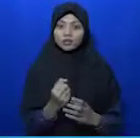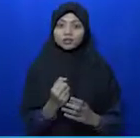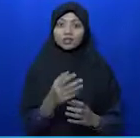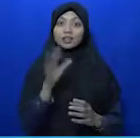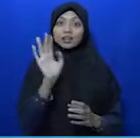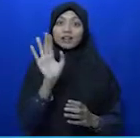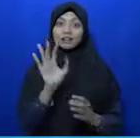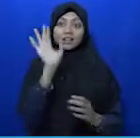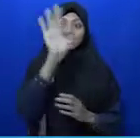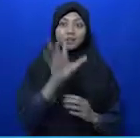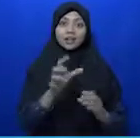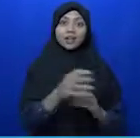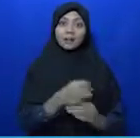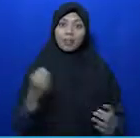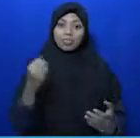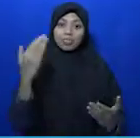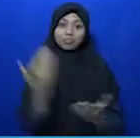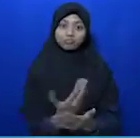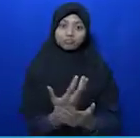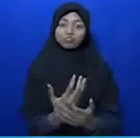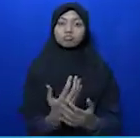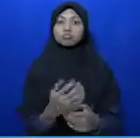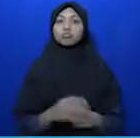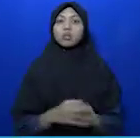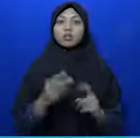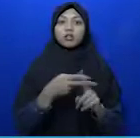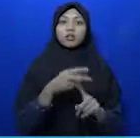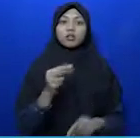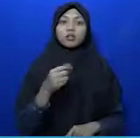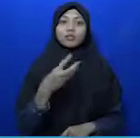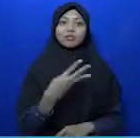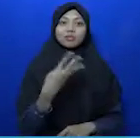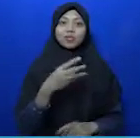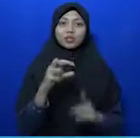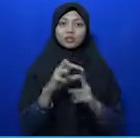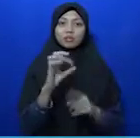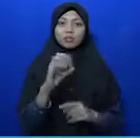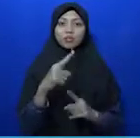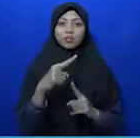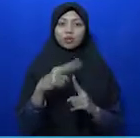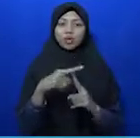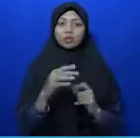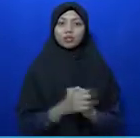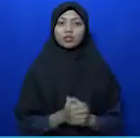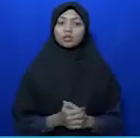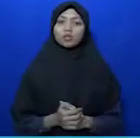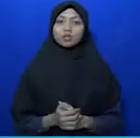kita dapat dari operasional PT FI ke depan. Jadi sekali lagi, kita tidak menghitung cadangan.